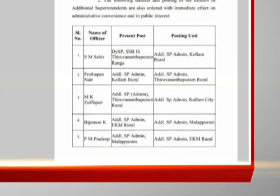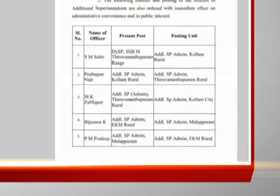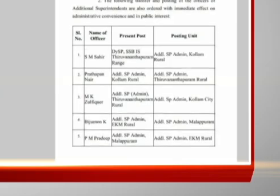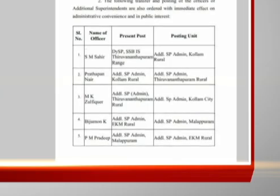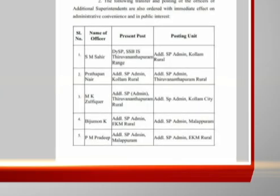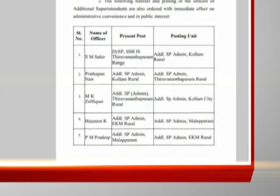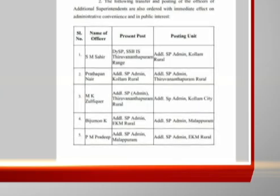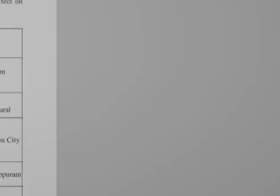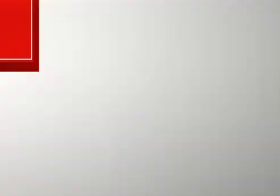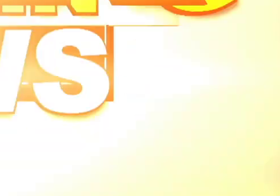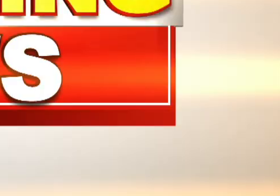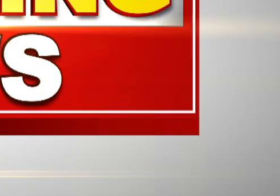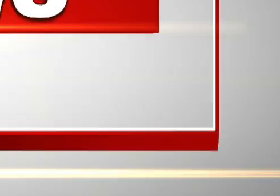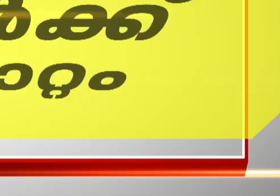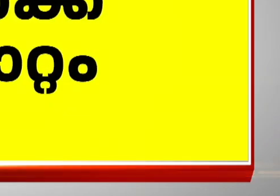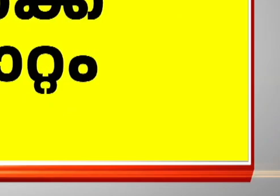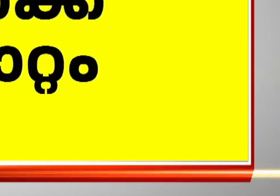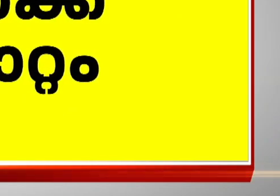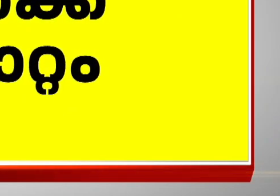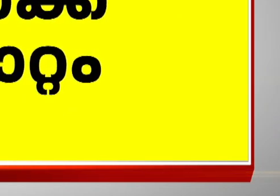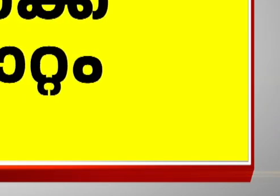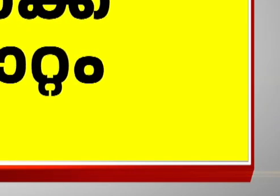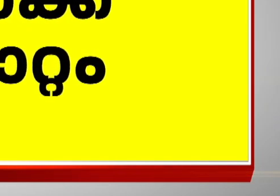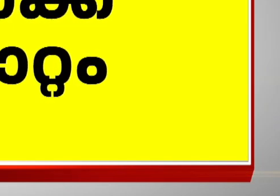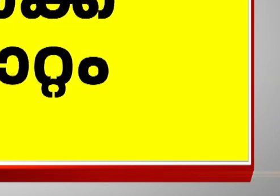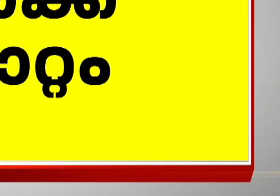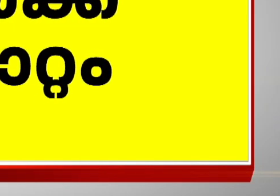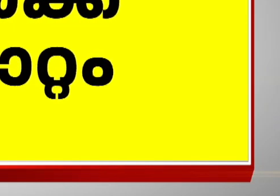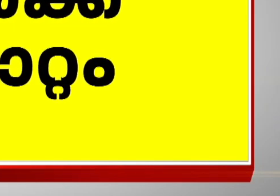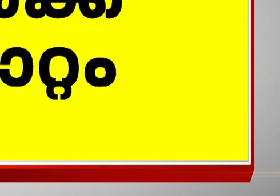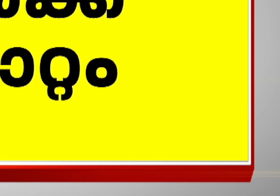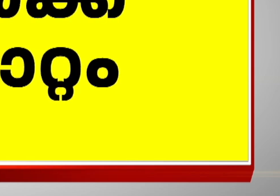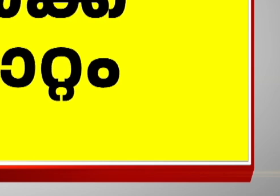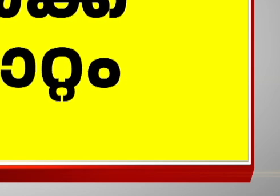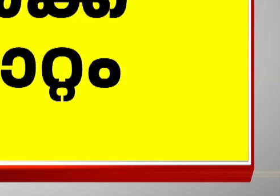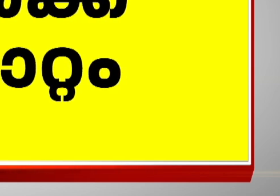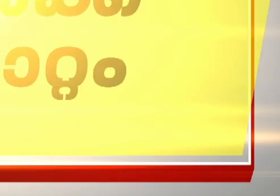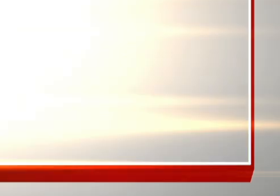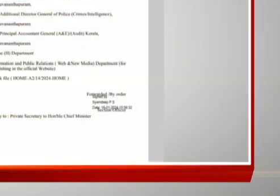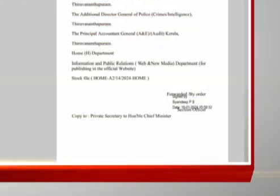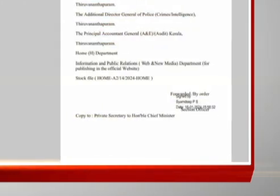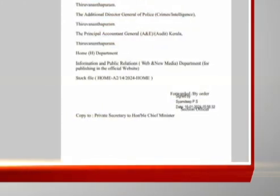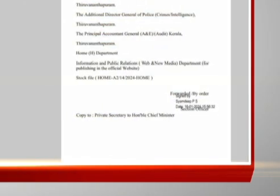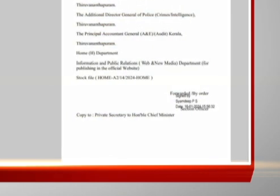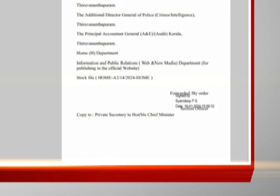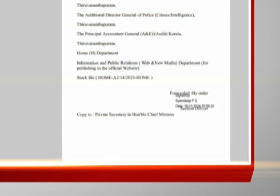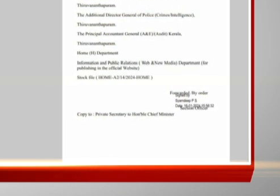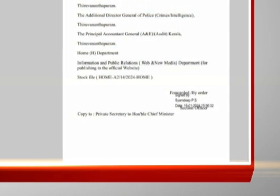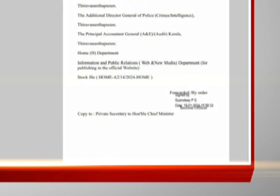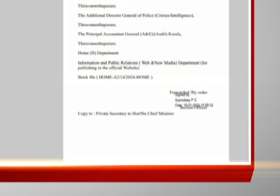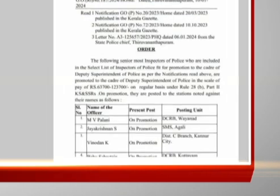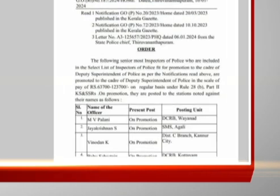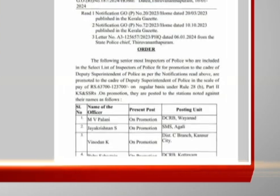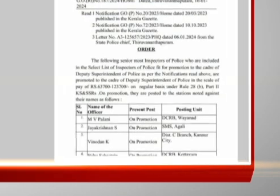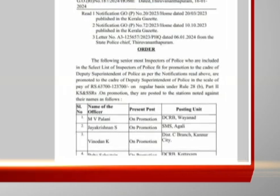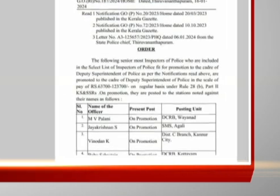എന്നാൽ 114 പേർക്ക് ഒരു കൂട്ട സ്ഥലം മാറ്റം സമീപകാലത്ത് ഇല്ലാത്തതാണ്. ഇതിൽ 9 പേർക്ക് ഈ IP റാങ്കിൽ നിന്നും, അതായത് ഇൻസ്പെക്ടർ ഓഫ് പോലീസ്